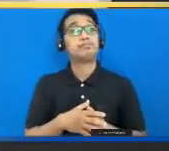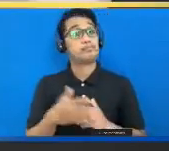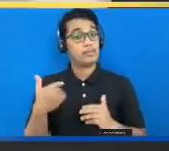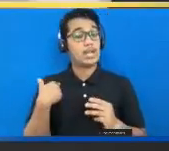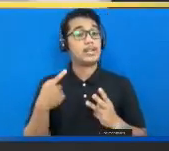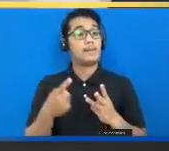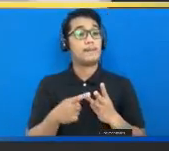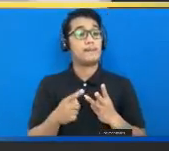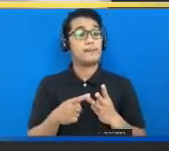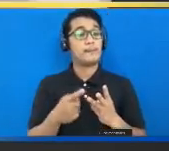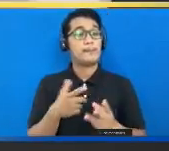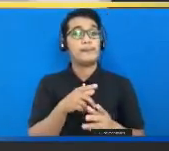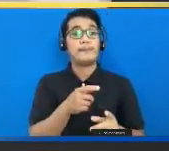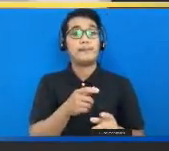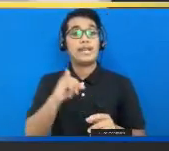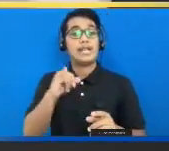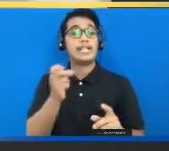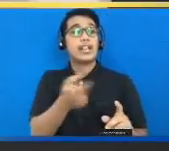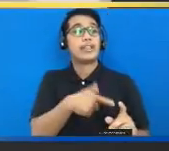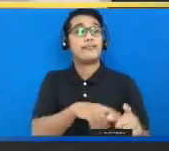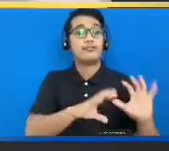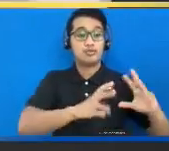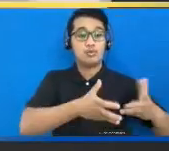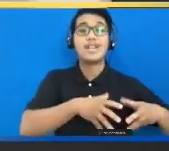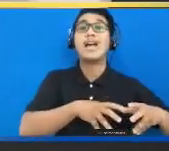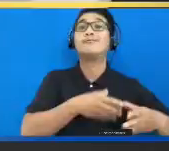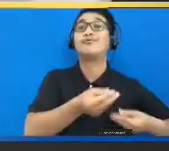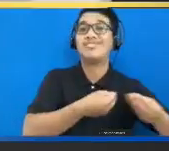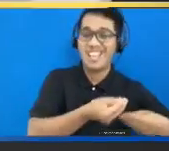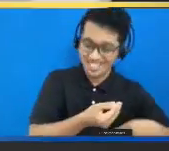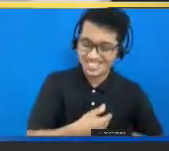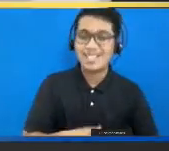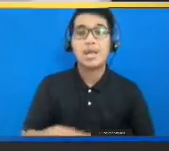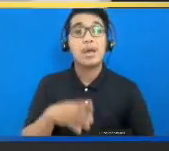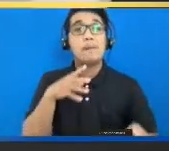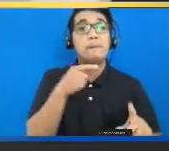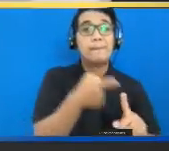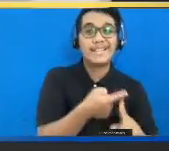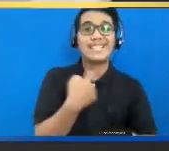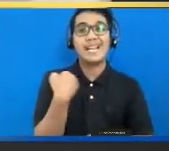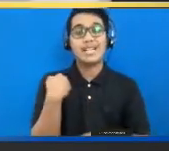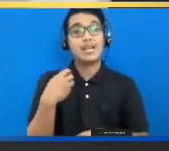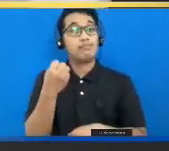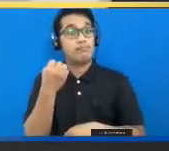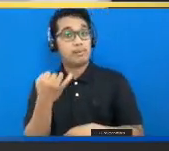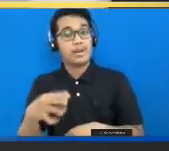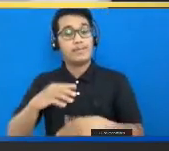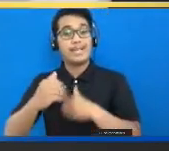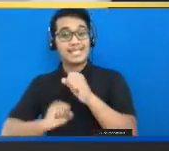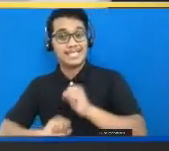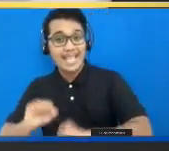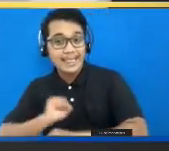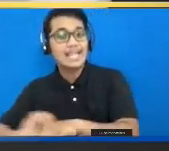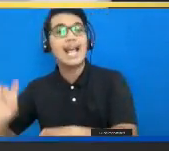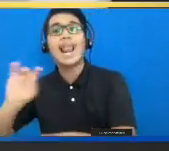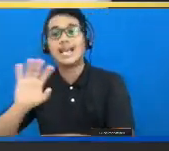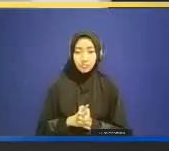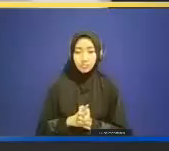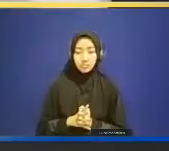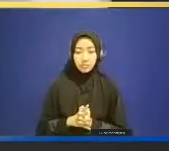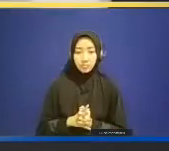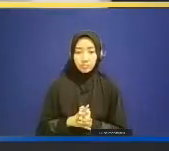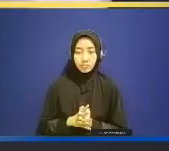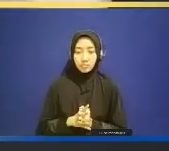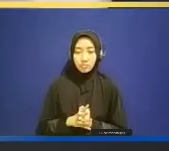ada untuk insentif dunia usaha termasuk jika ada beberapa kegiatan lainnya yang itu